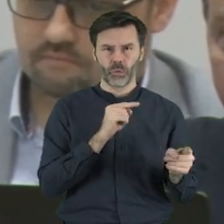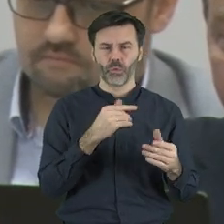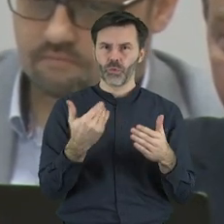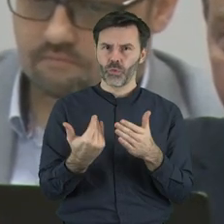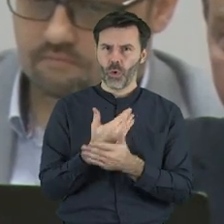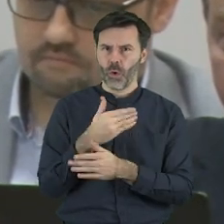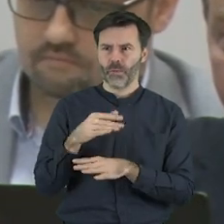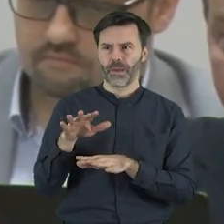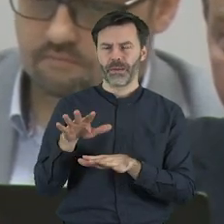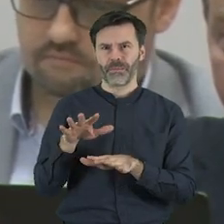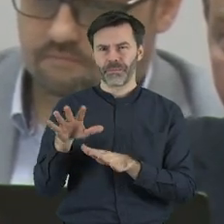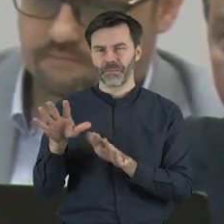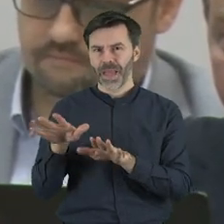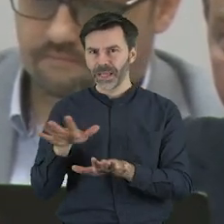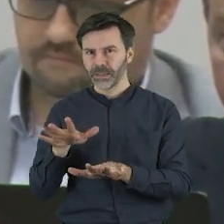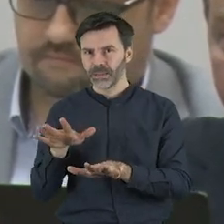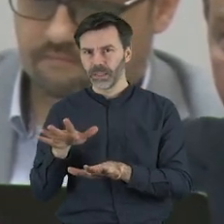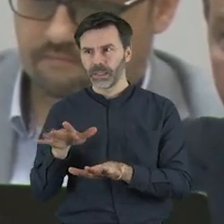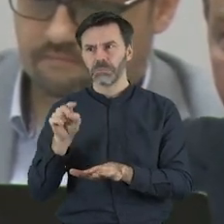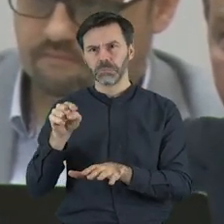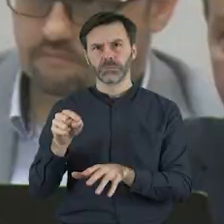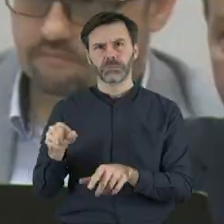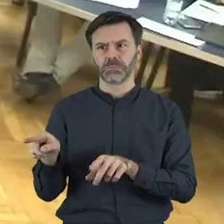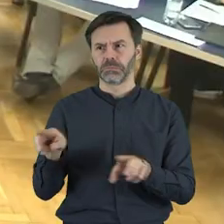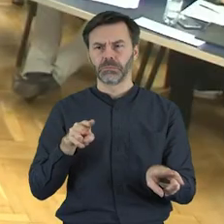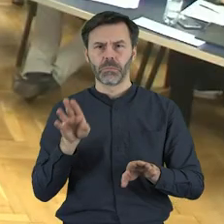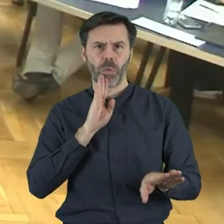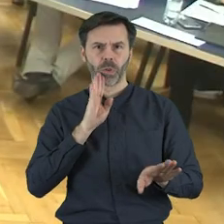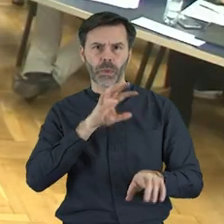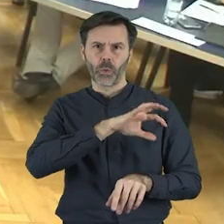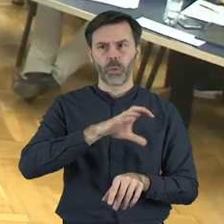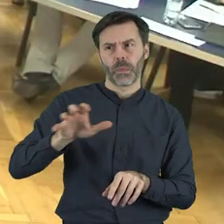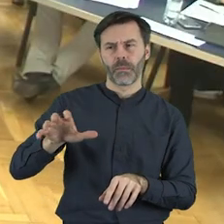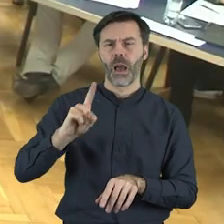który rozstrzygnie tę kwestię. Dziękuję bardzo.